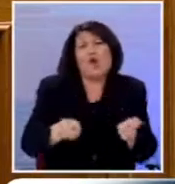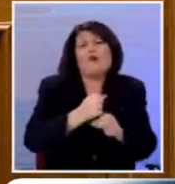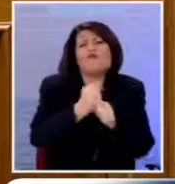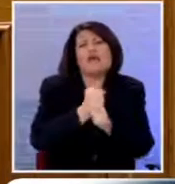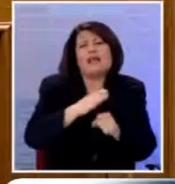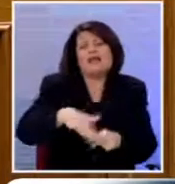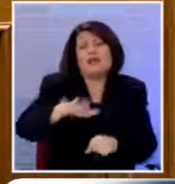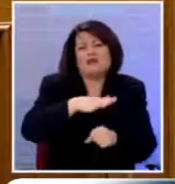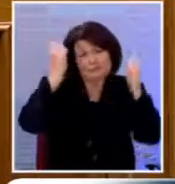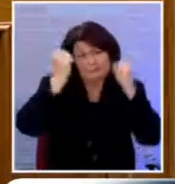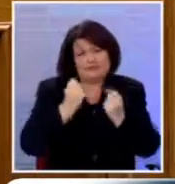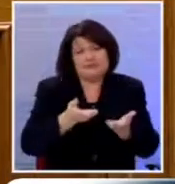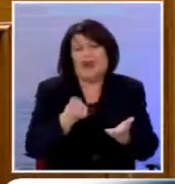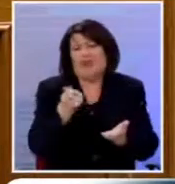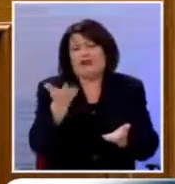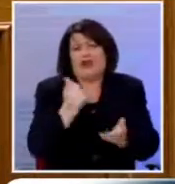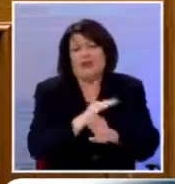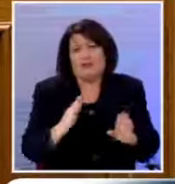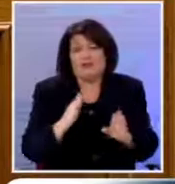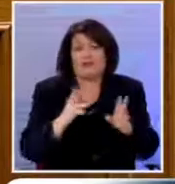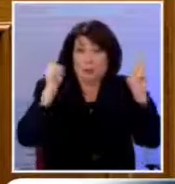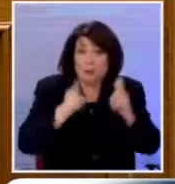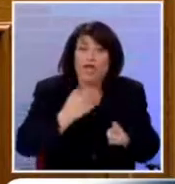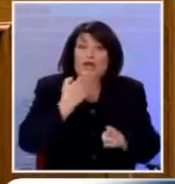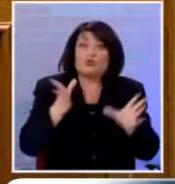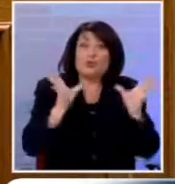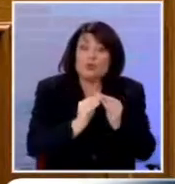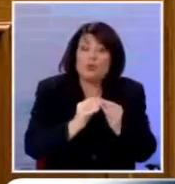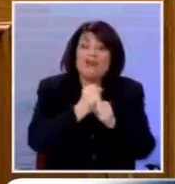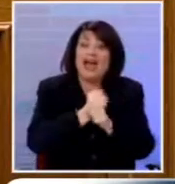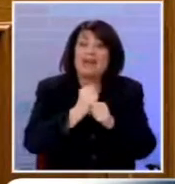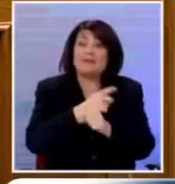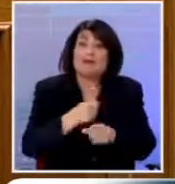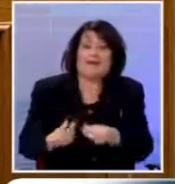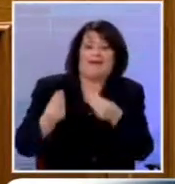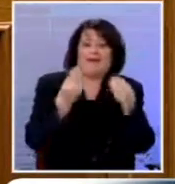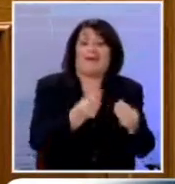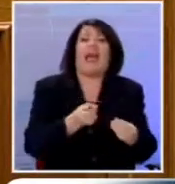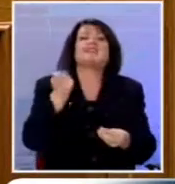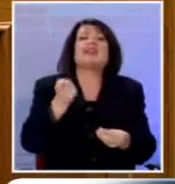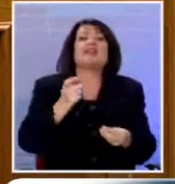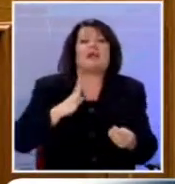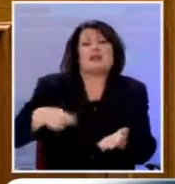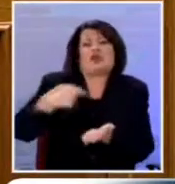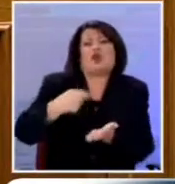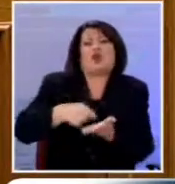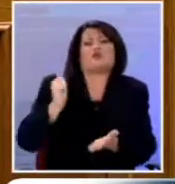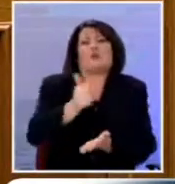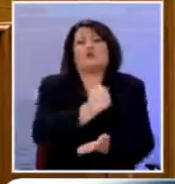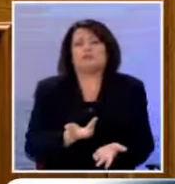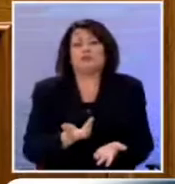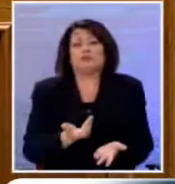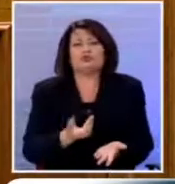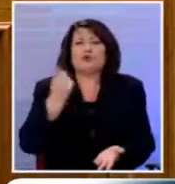γειτονιάς. Η φαρμακευτική δαπάνη μειώθηκε γιατί την μετακυλήσατε στις πλάτες των ασφαλισμένων, αυξάνοντας